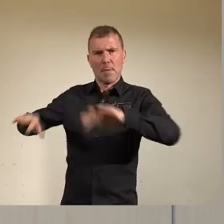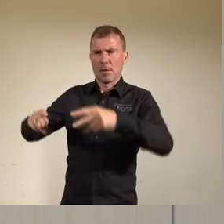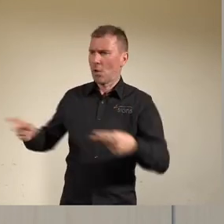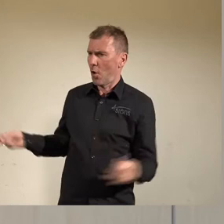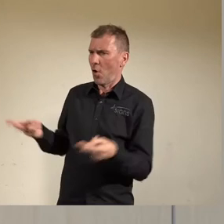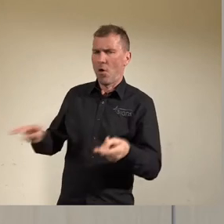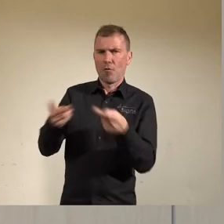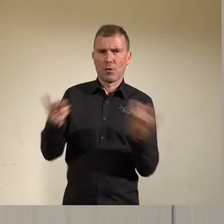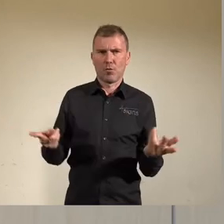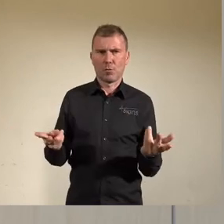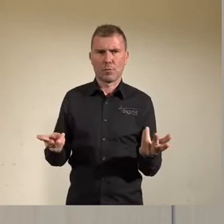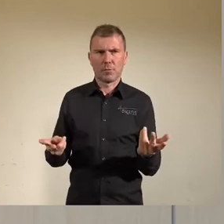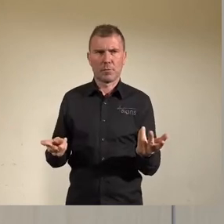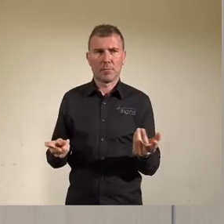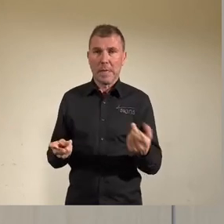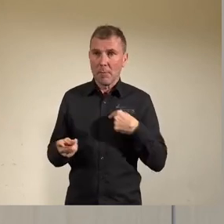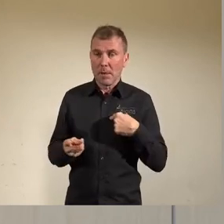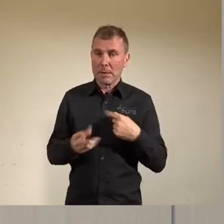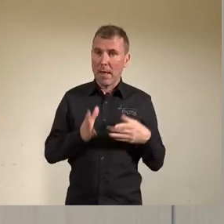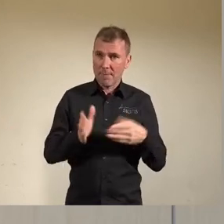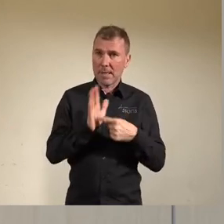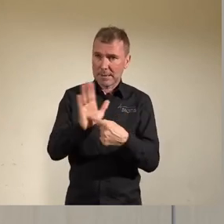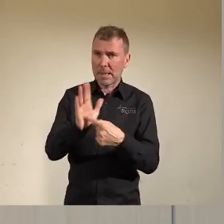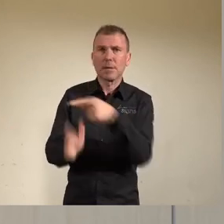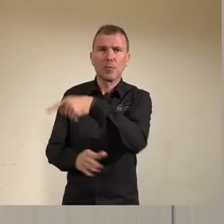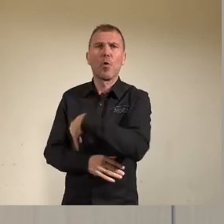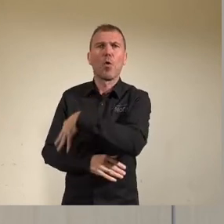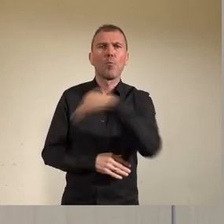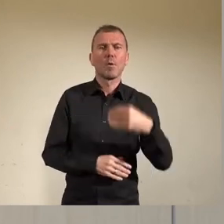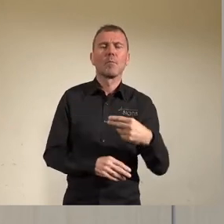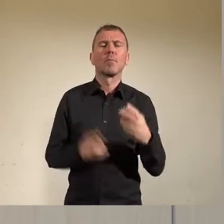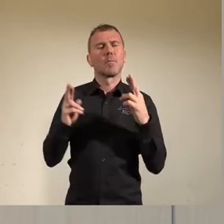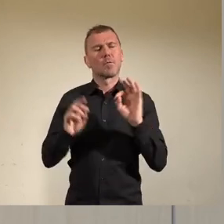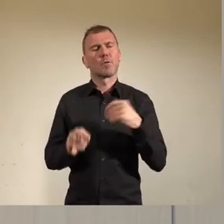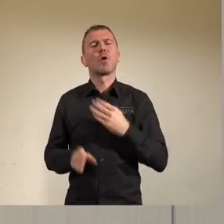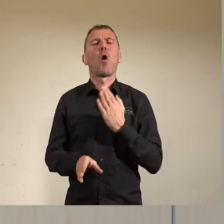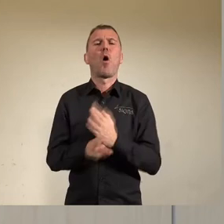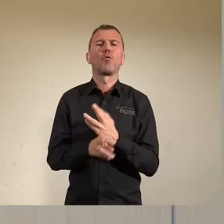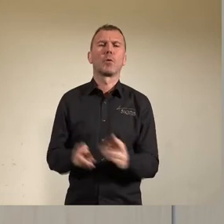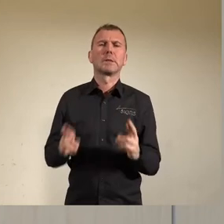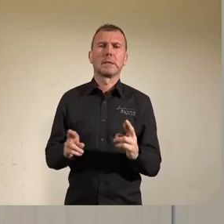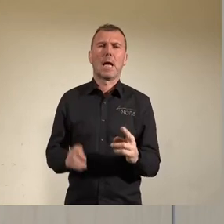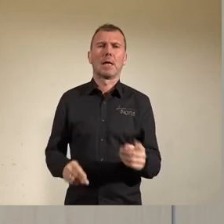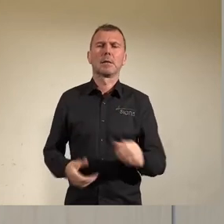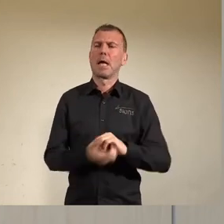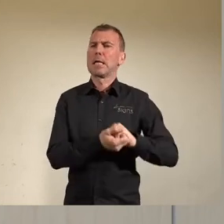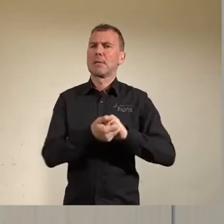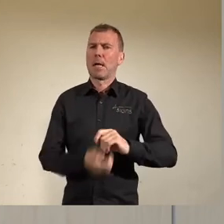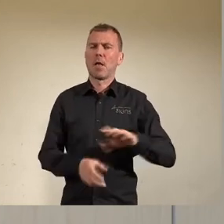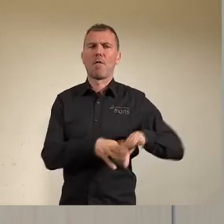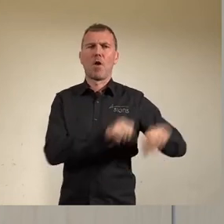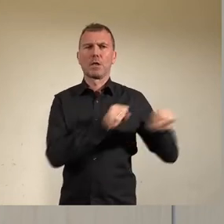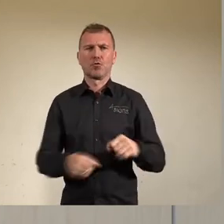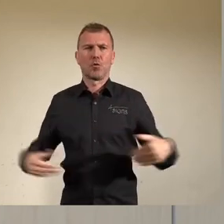hier Einsparpotenziale, die wir aufgezeigt haben. Wichtig ist uns Ordnung und Sicherheit mit dem gemeindlichen Vollzugsdienst. Hier soll es mehr Stellen